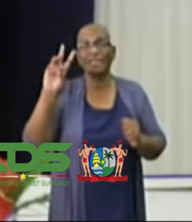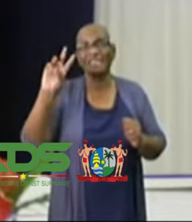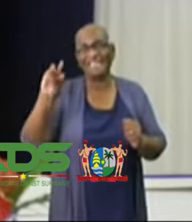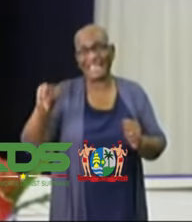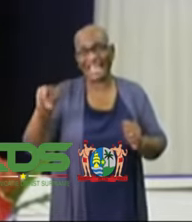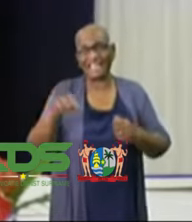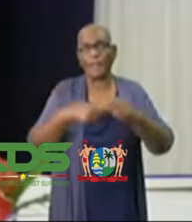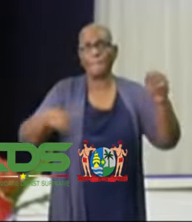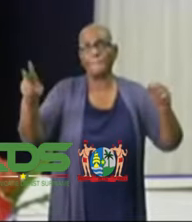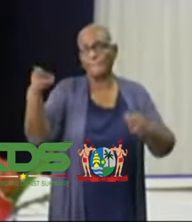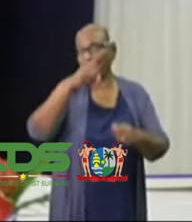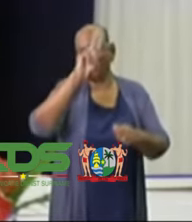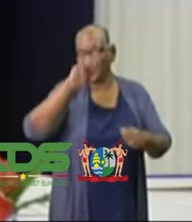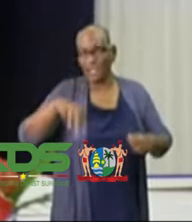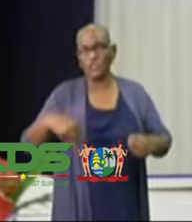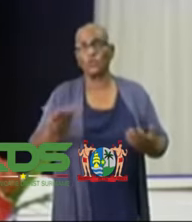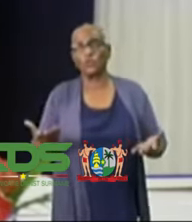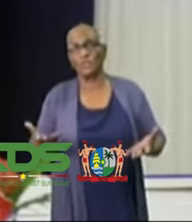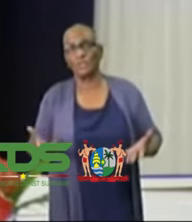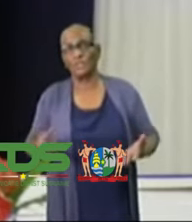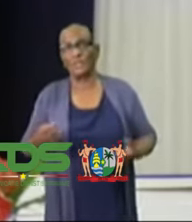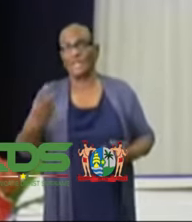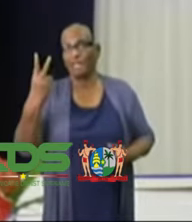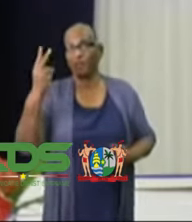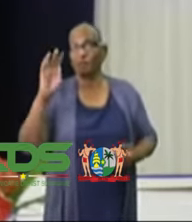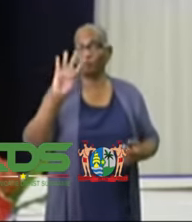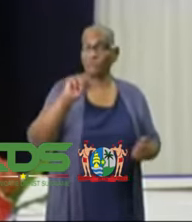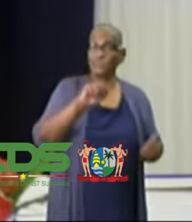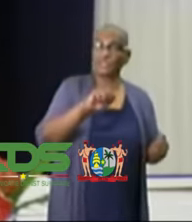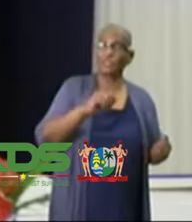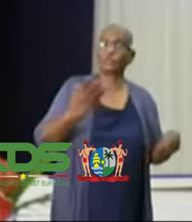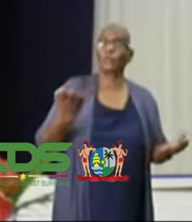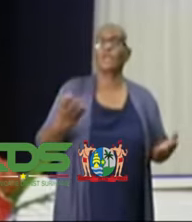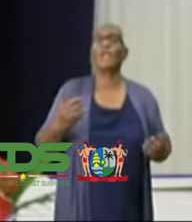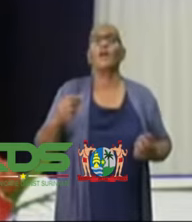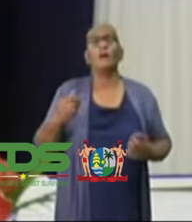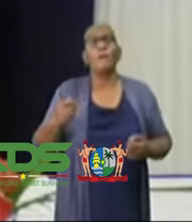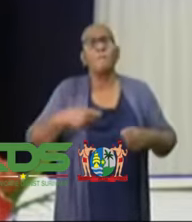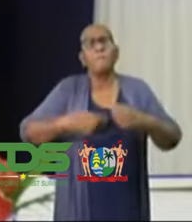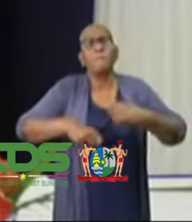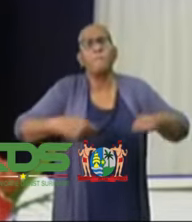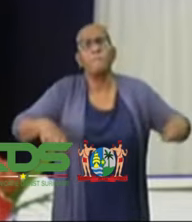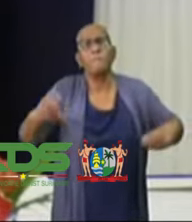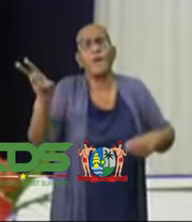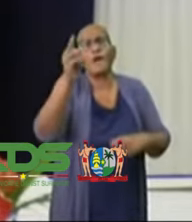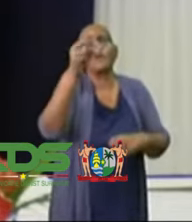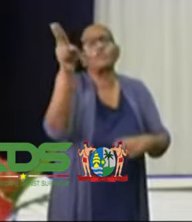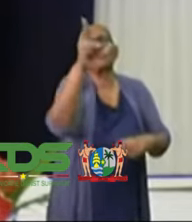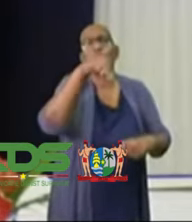Amerikaanse dollar. En 2024 een tranche van 174 miljoen Amerikaanse dollar.